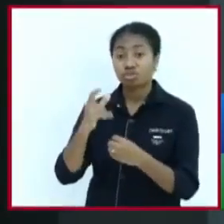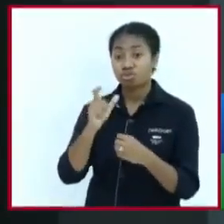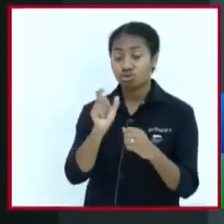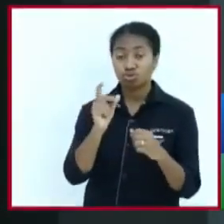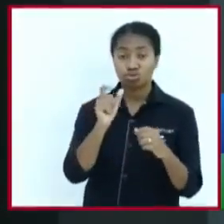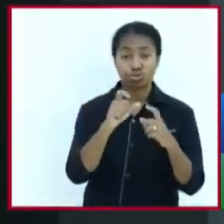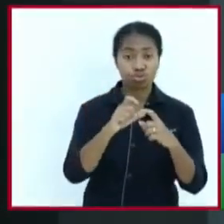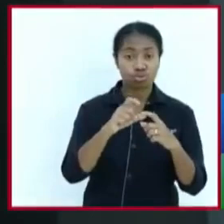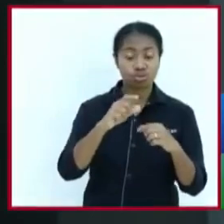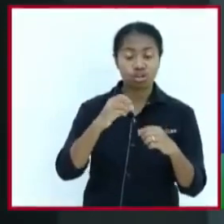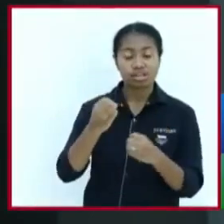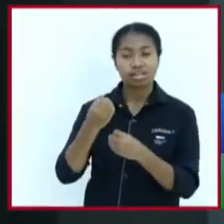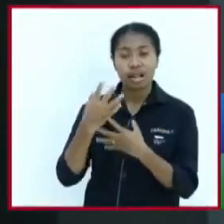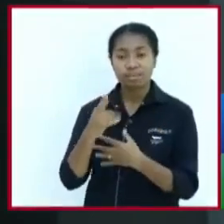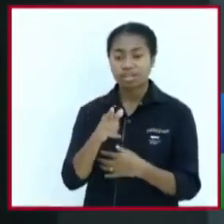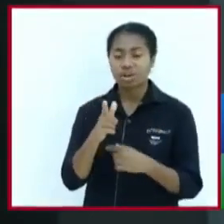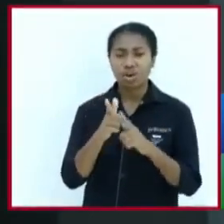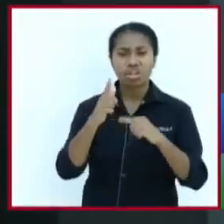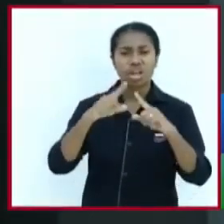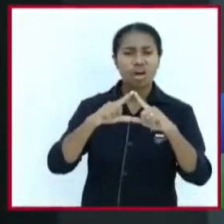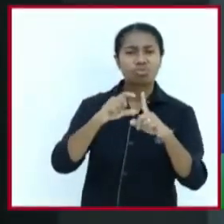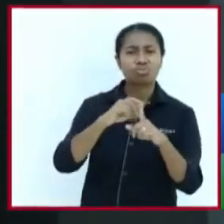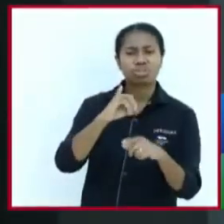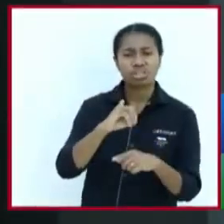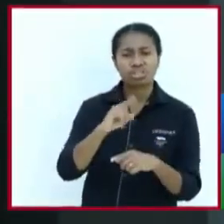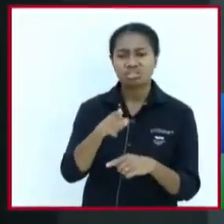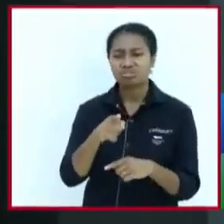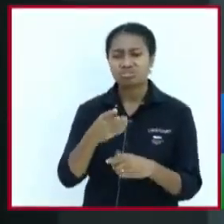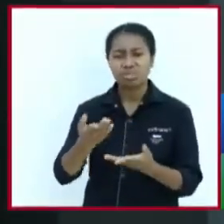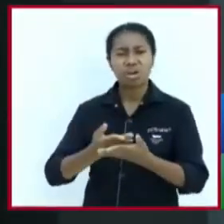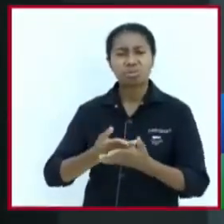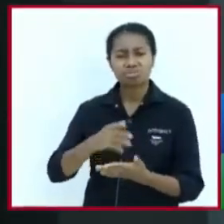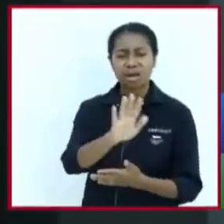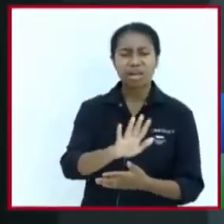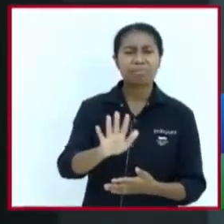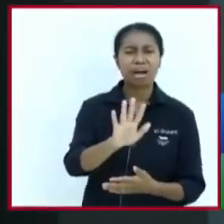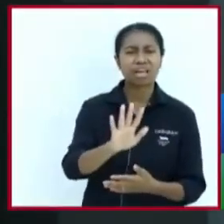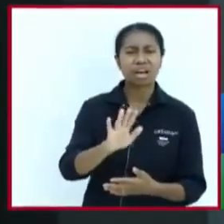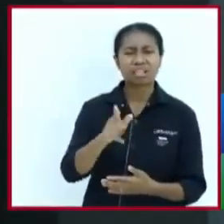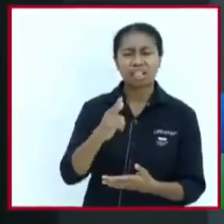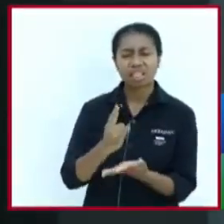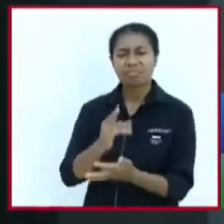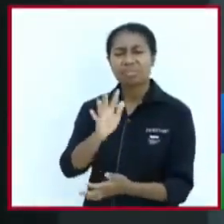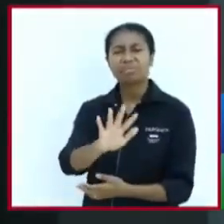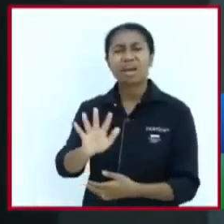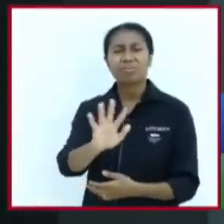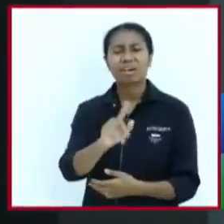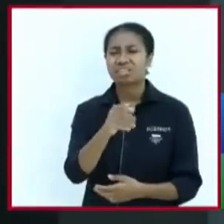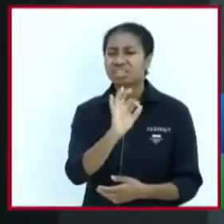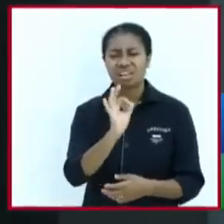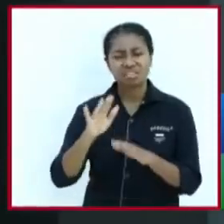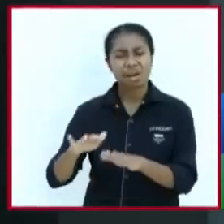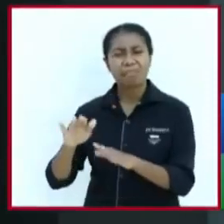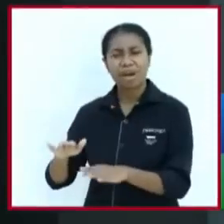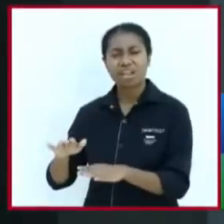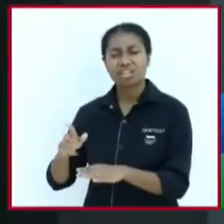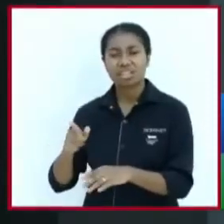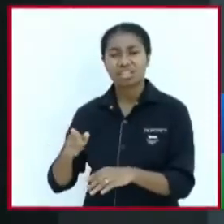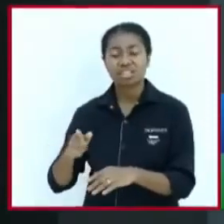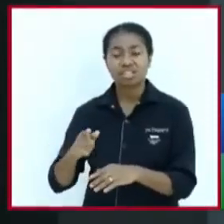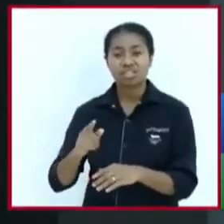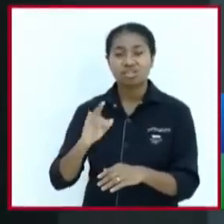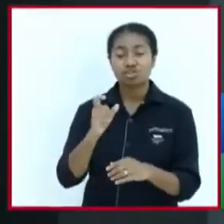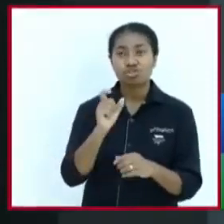itu sebenarnya dijanjikan juruselamat melalui bayang-bayang tapi mereka hanya mandek di bayang-bayang tapi tidak sampai pada juruselamat yang